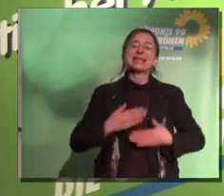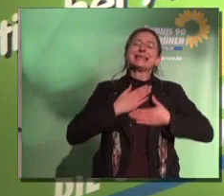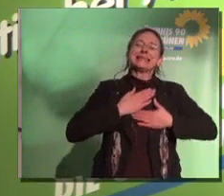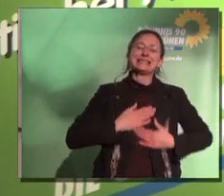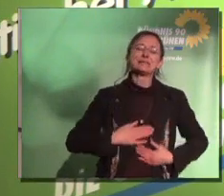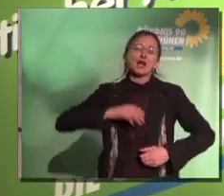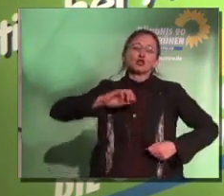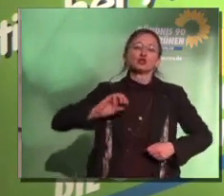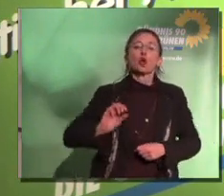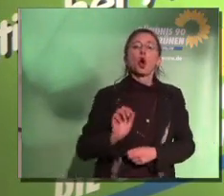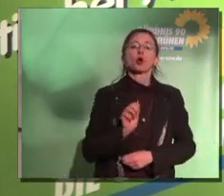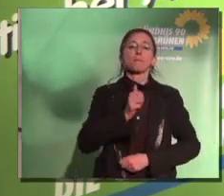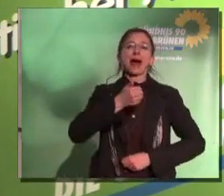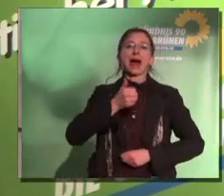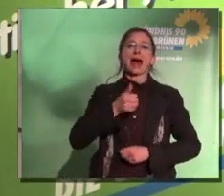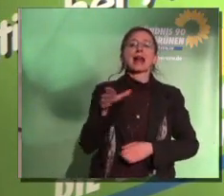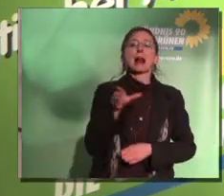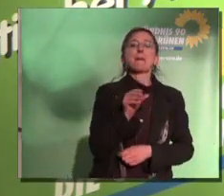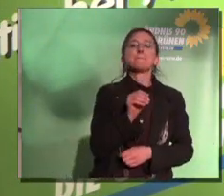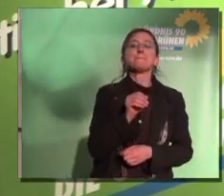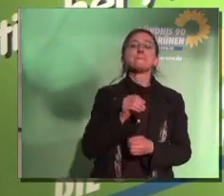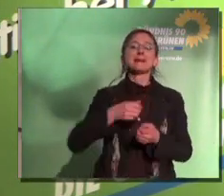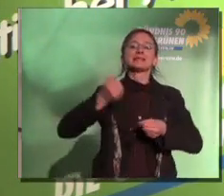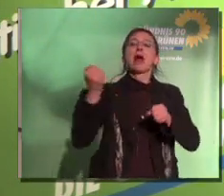Peer als der Merkel hinterher.